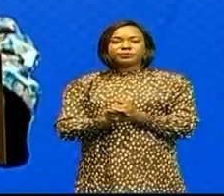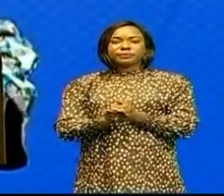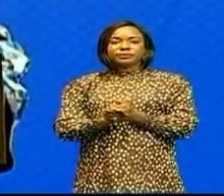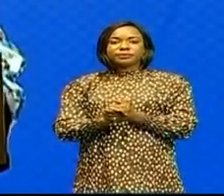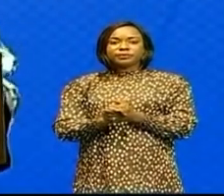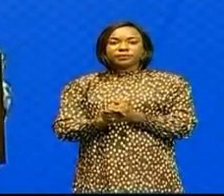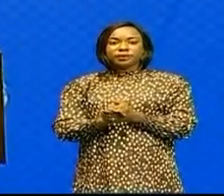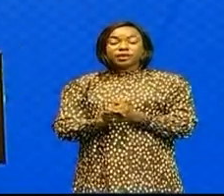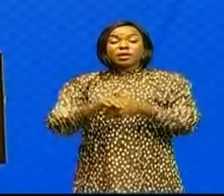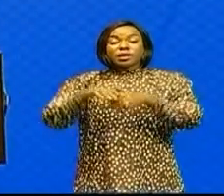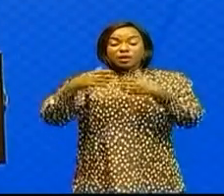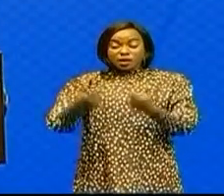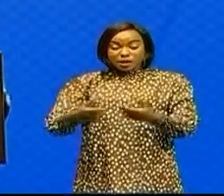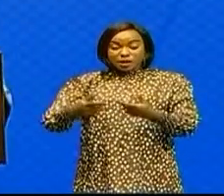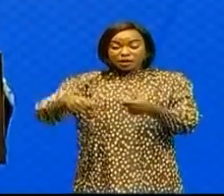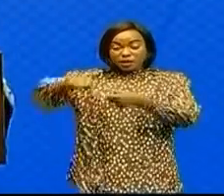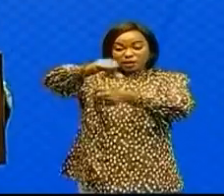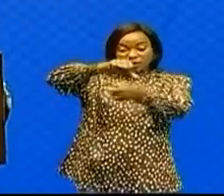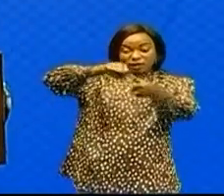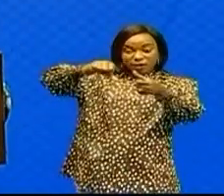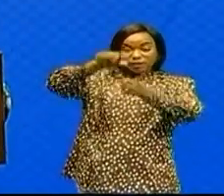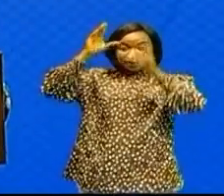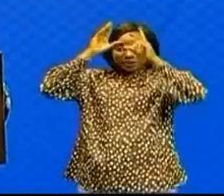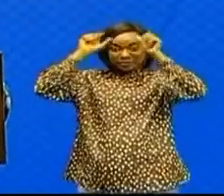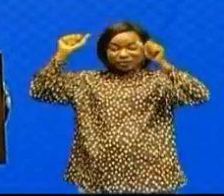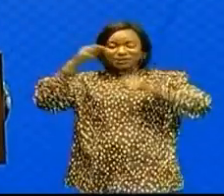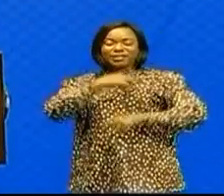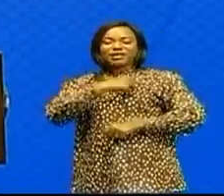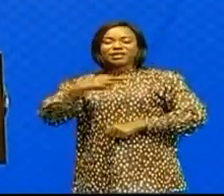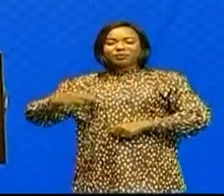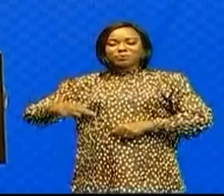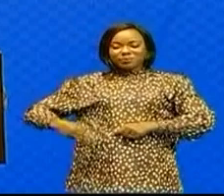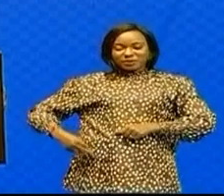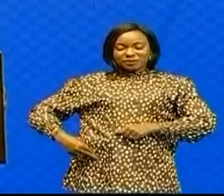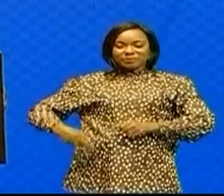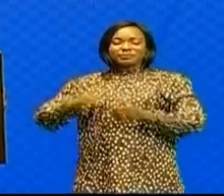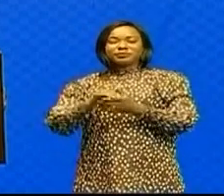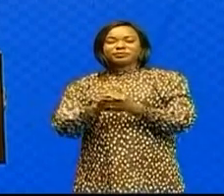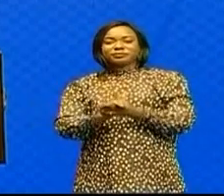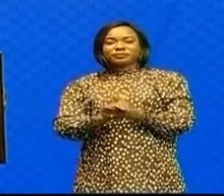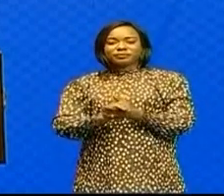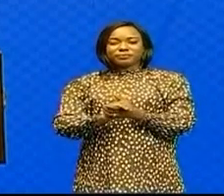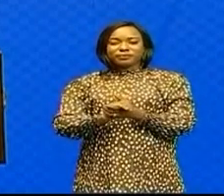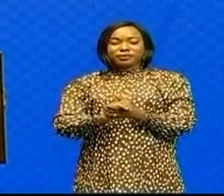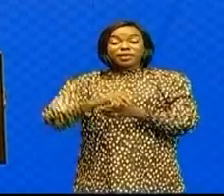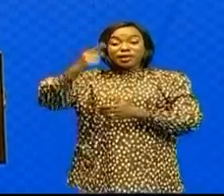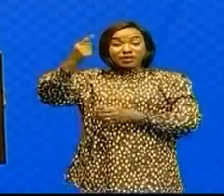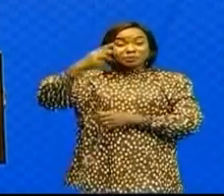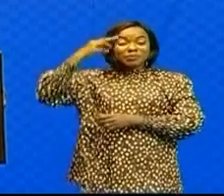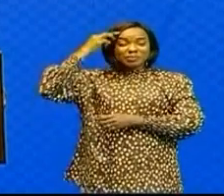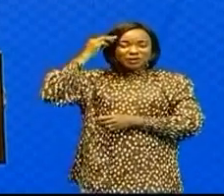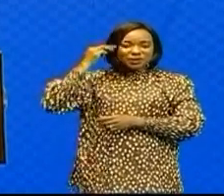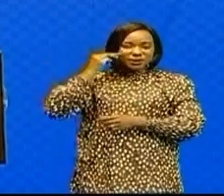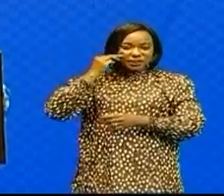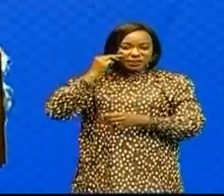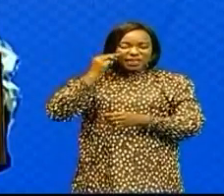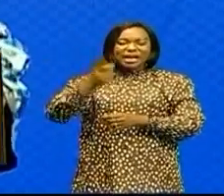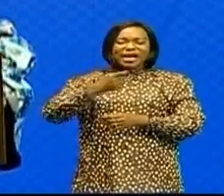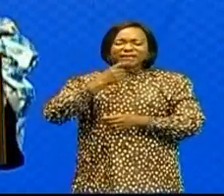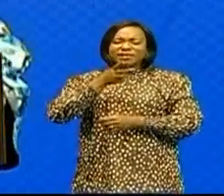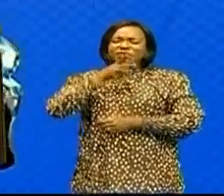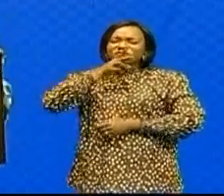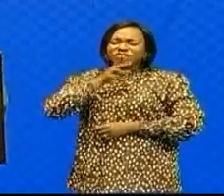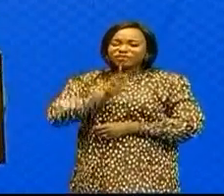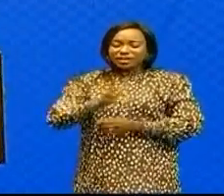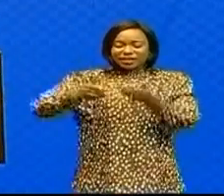De la tournée diplomatique du président de la République, le Premier ministre a salué